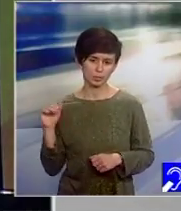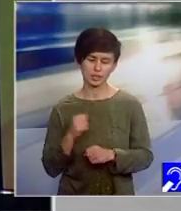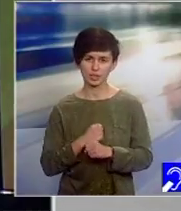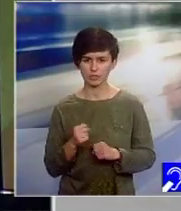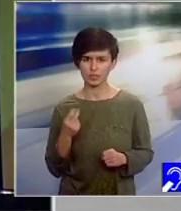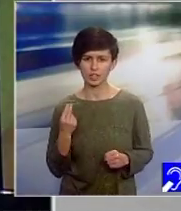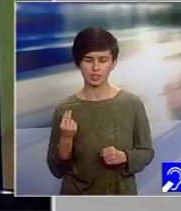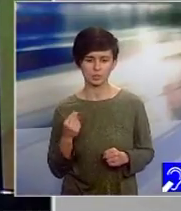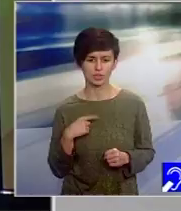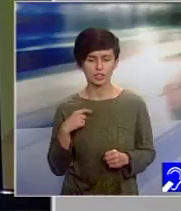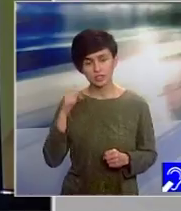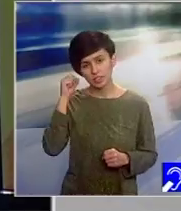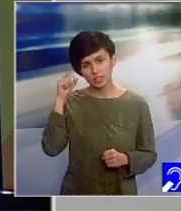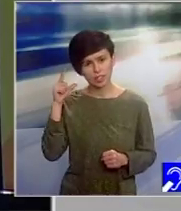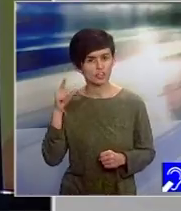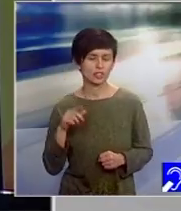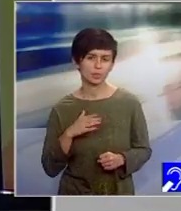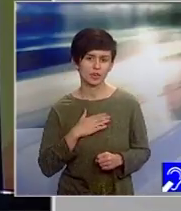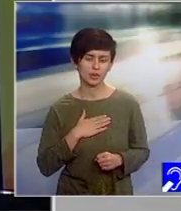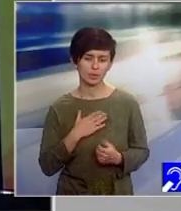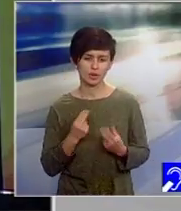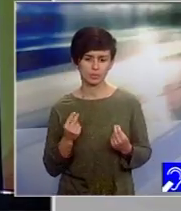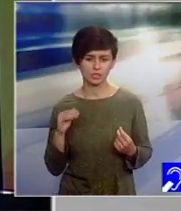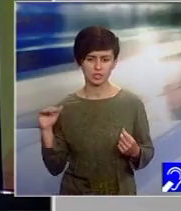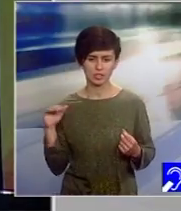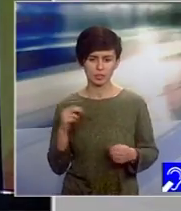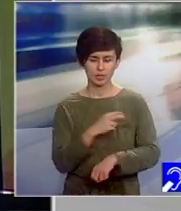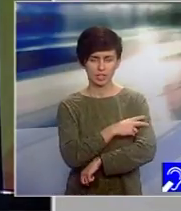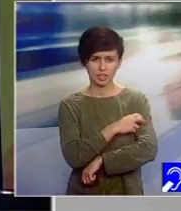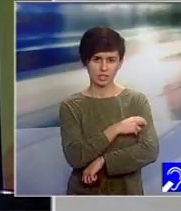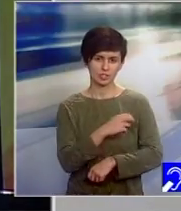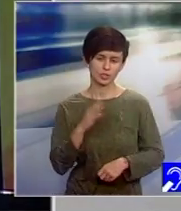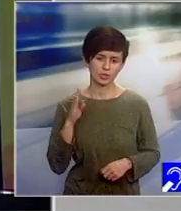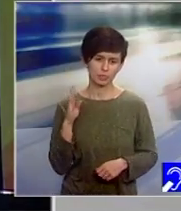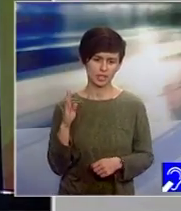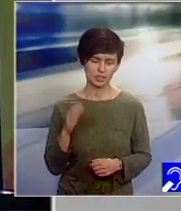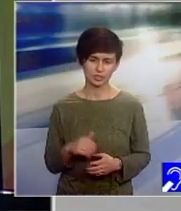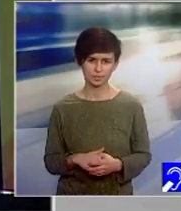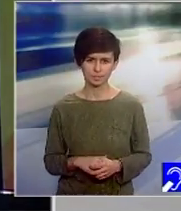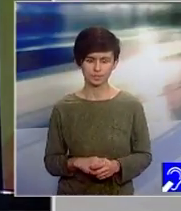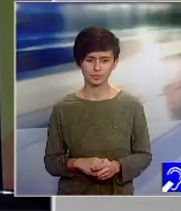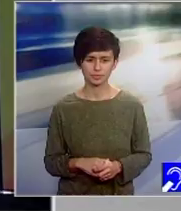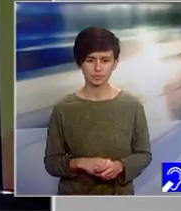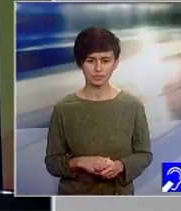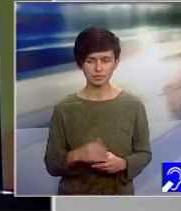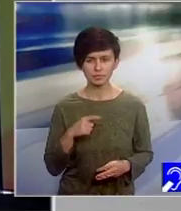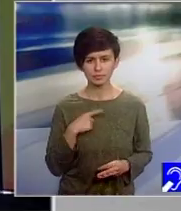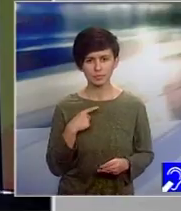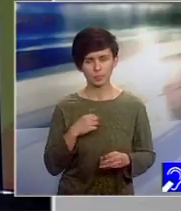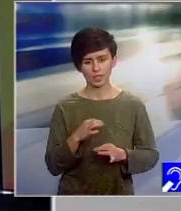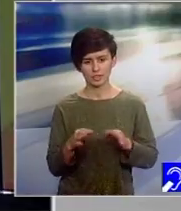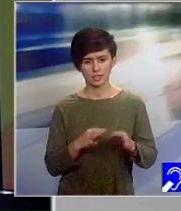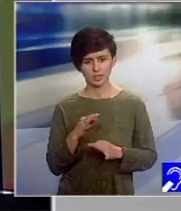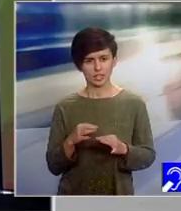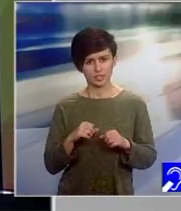adevărul, sunt copii buni, avem mulți copii de ăștia în cadrul Colegiului Național George Bariciu, e o tradiție de formare a